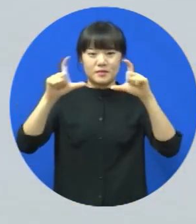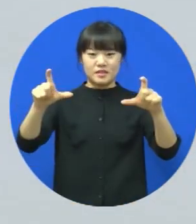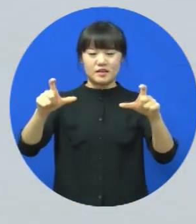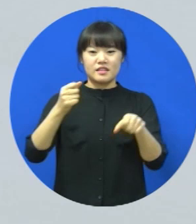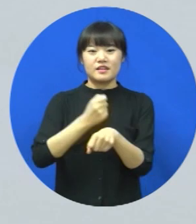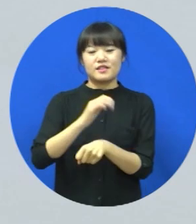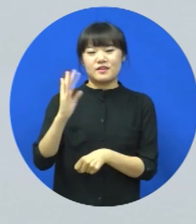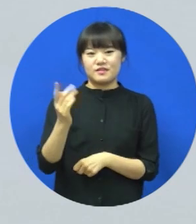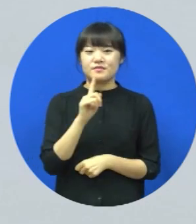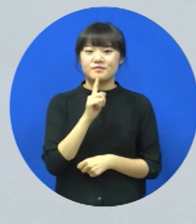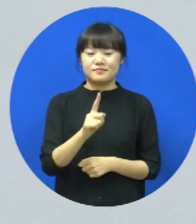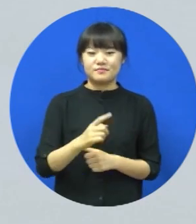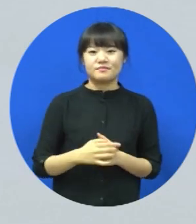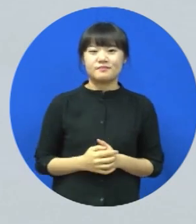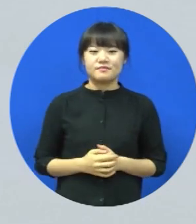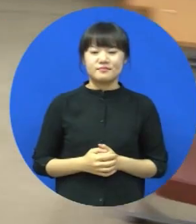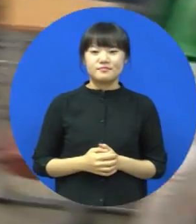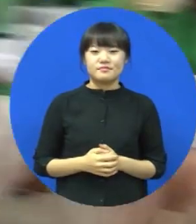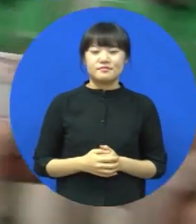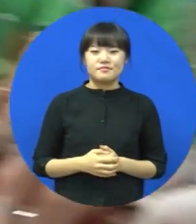때 발령된다.